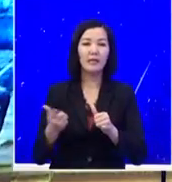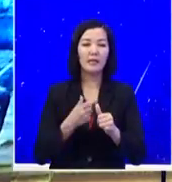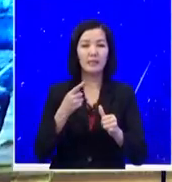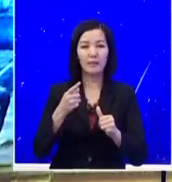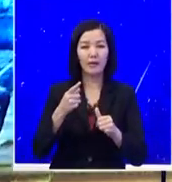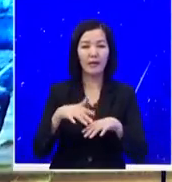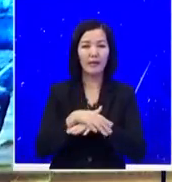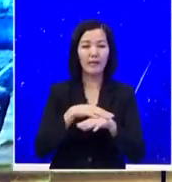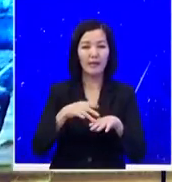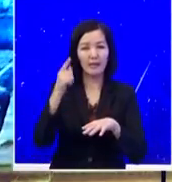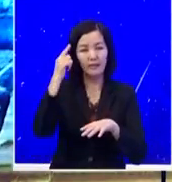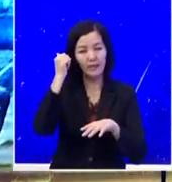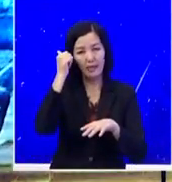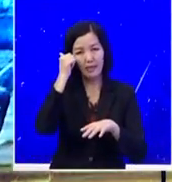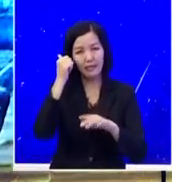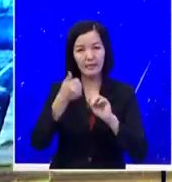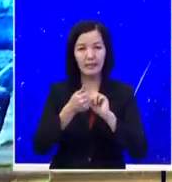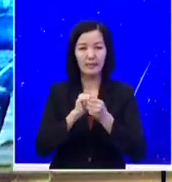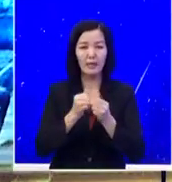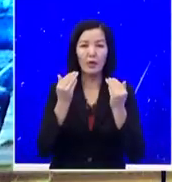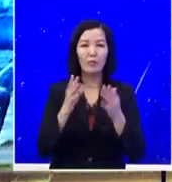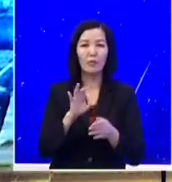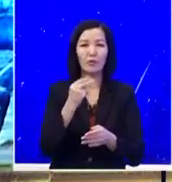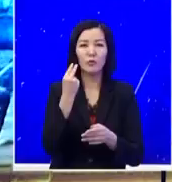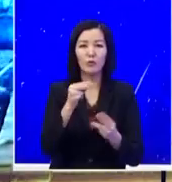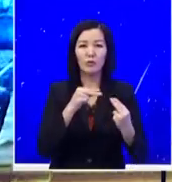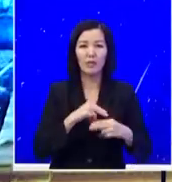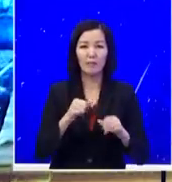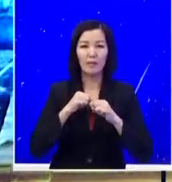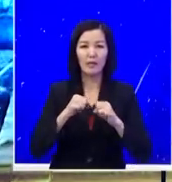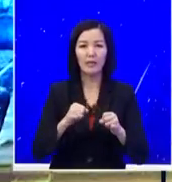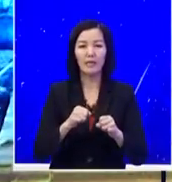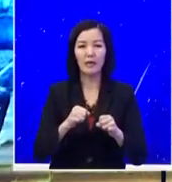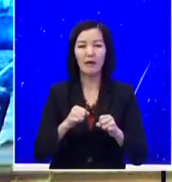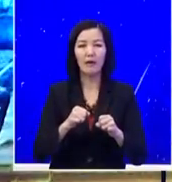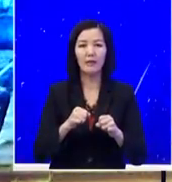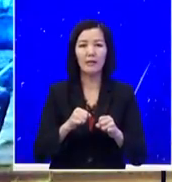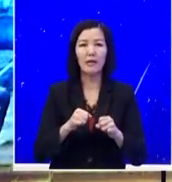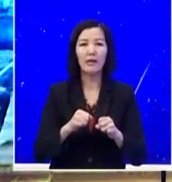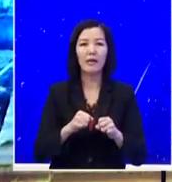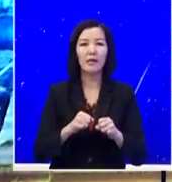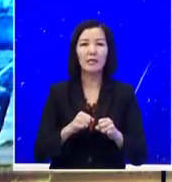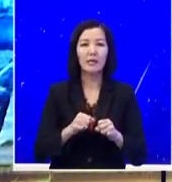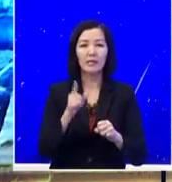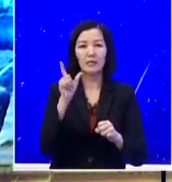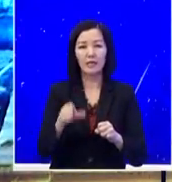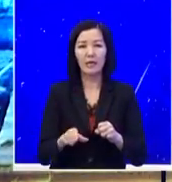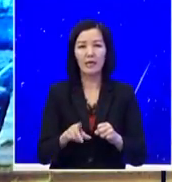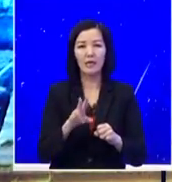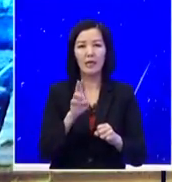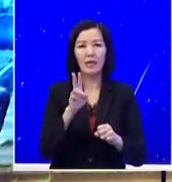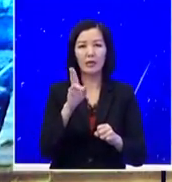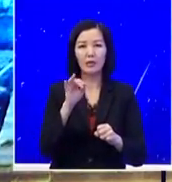Ер есімі ел есінде. Бүгін социалистік еңбегері кезінде ел жұрты дала академик атап кеткен заңғар тұлға